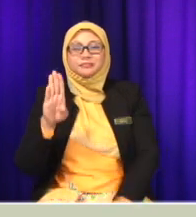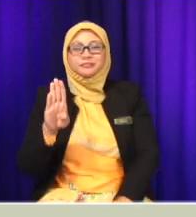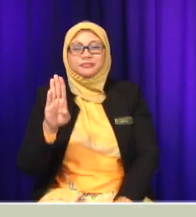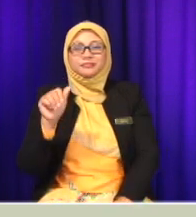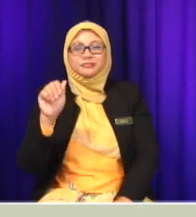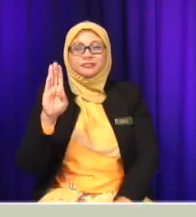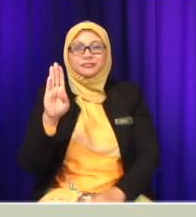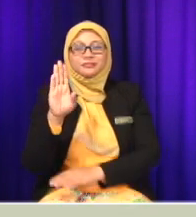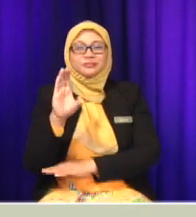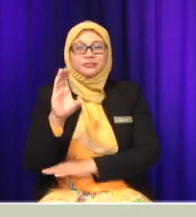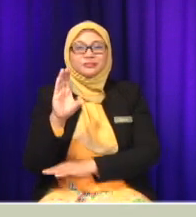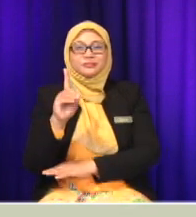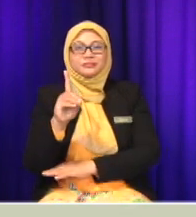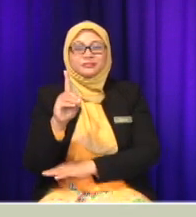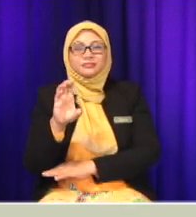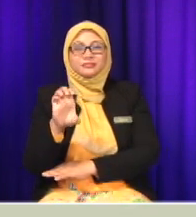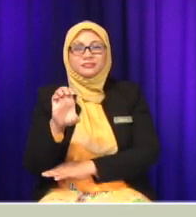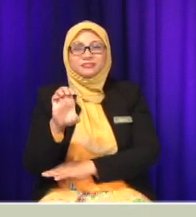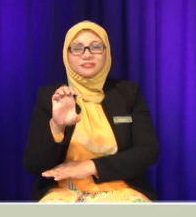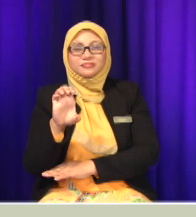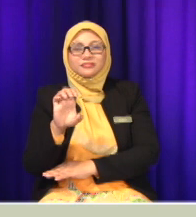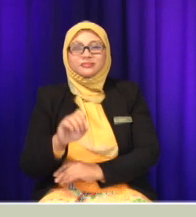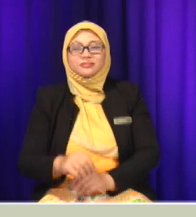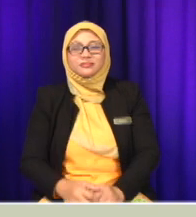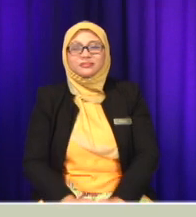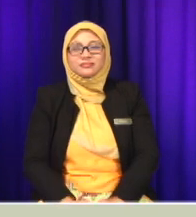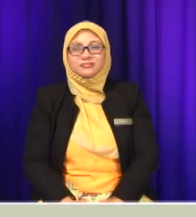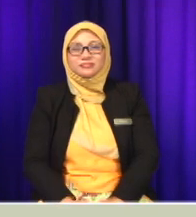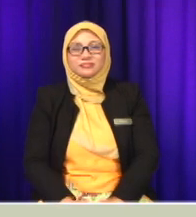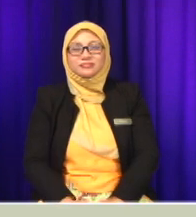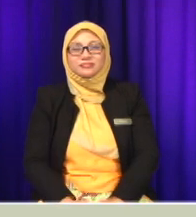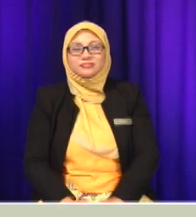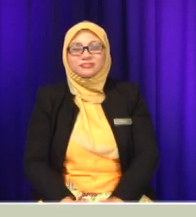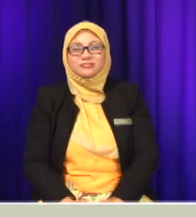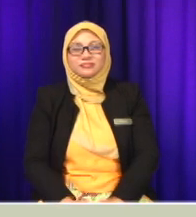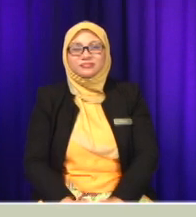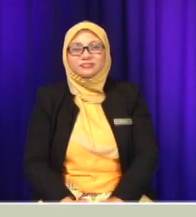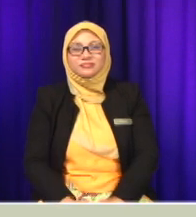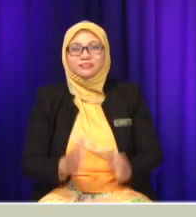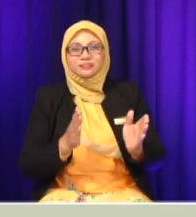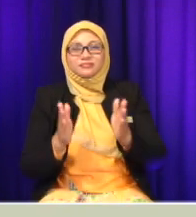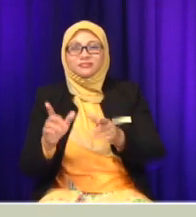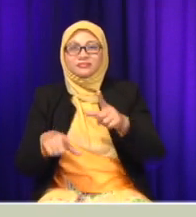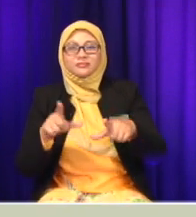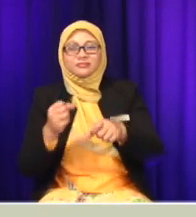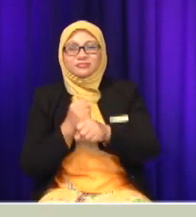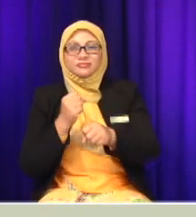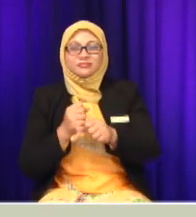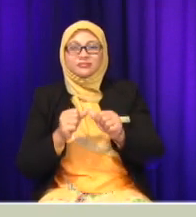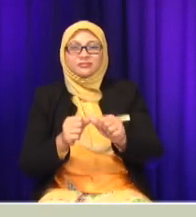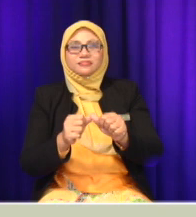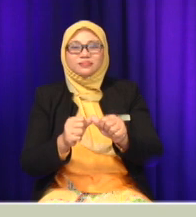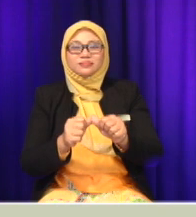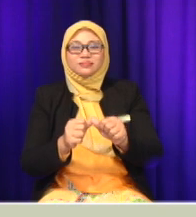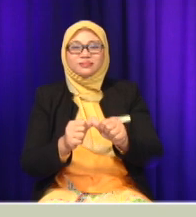D merombak bahagian atas Enjin dan e menguji kebolehgunaan dan menentukan had servis susun langkah kerja tersebut mengikut urutan yang